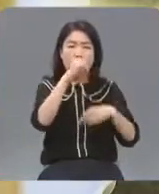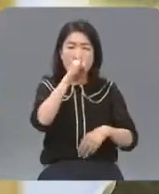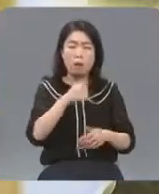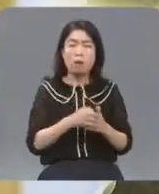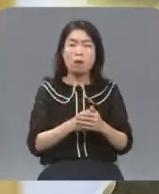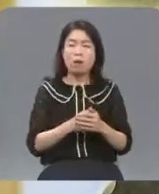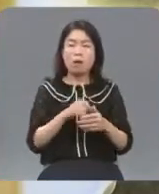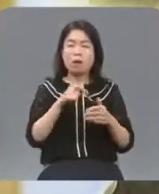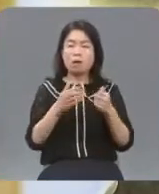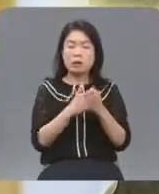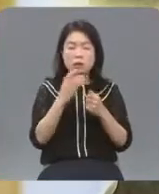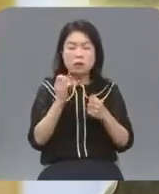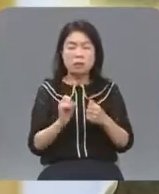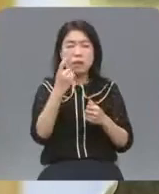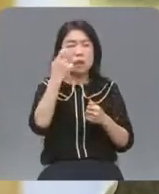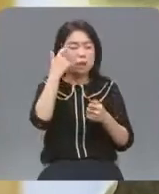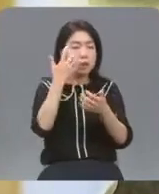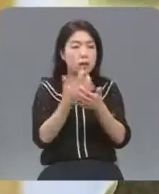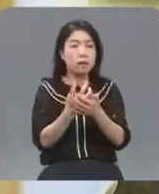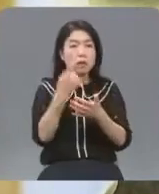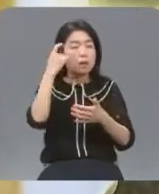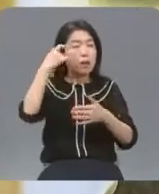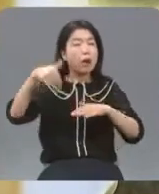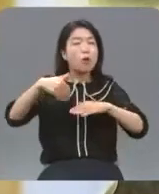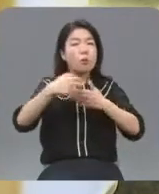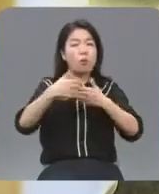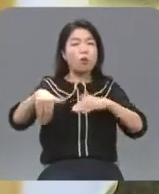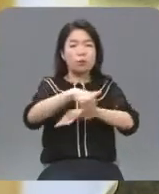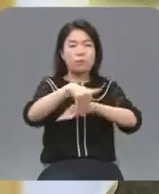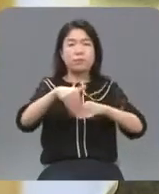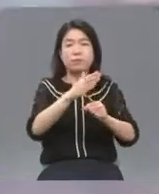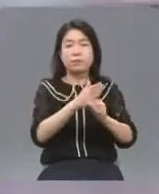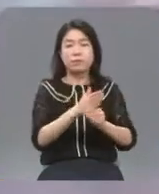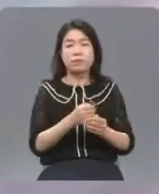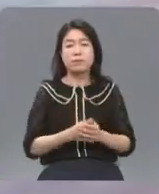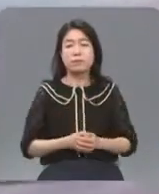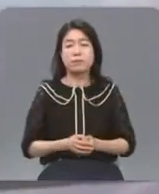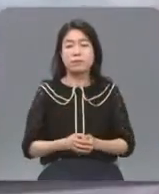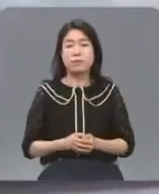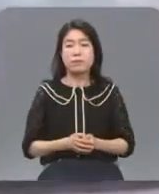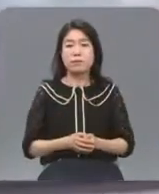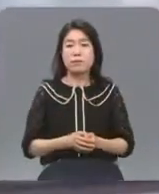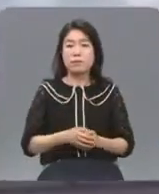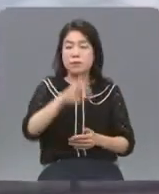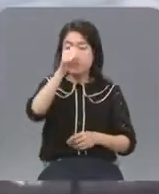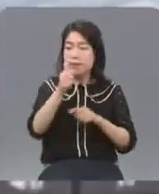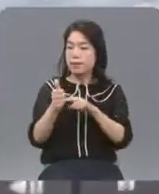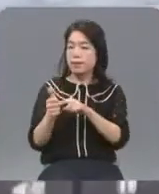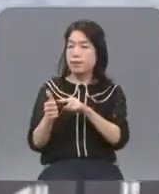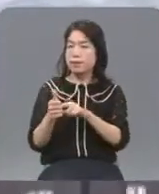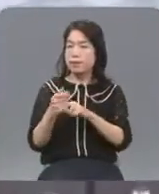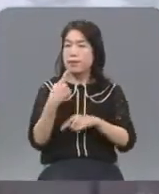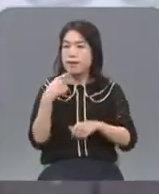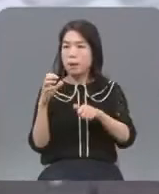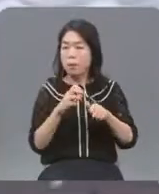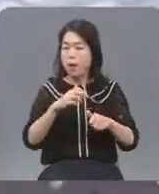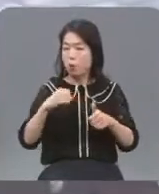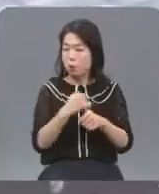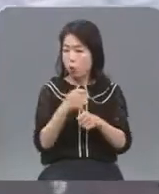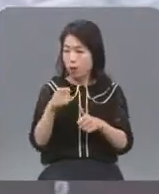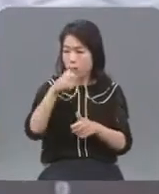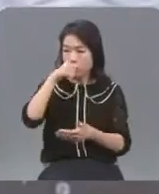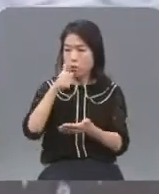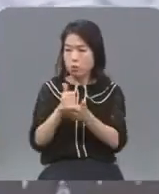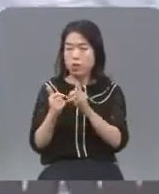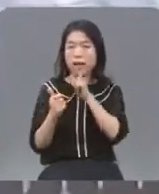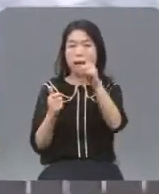2일로 받은 충격의 정신과 치료까지 받고 있습니다 경찰은 가해 남성을 협박과 폭행 혐의로